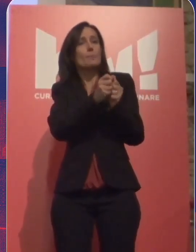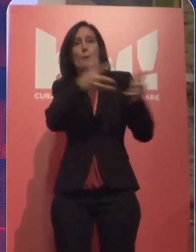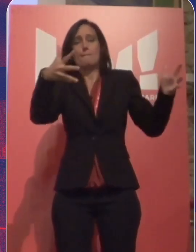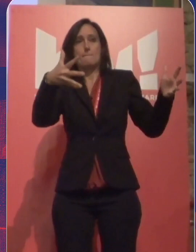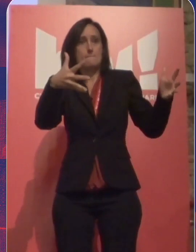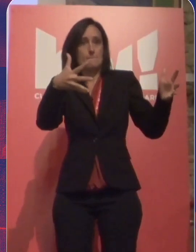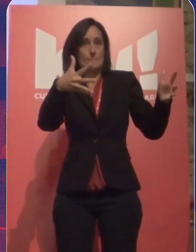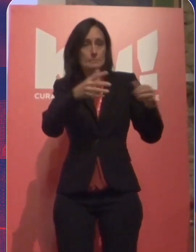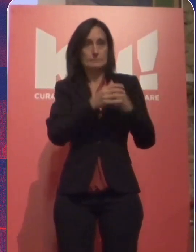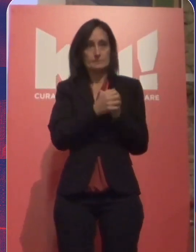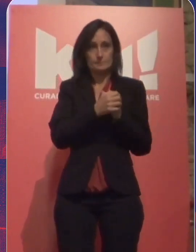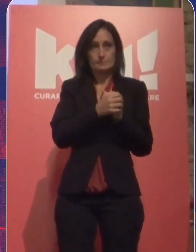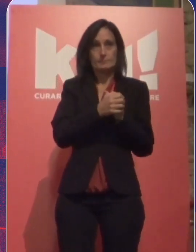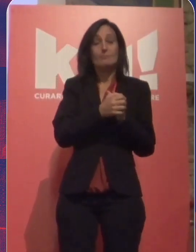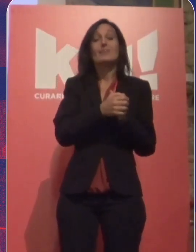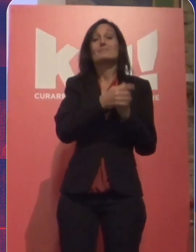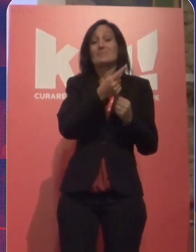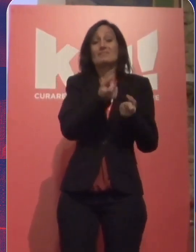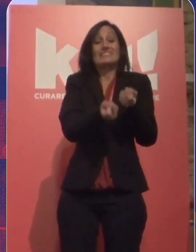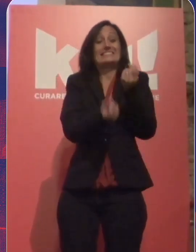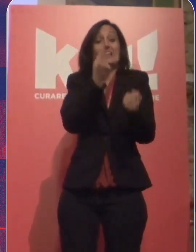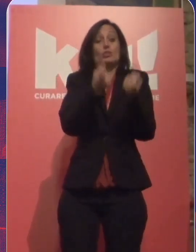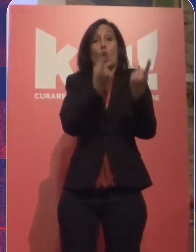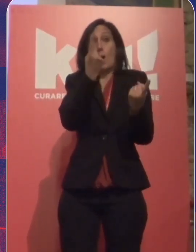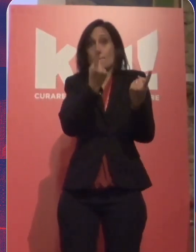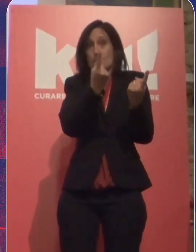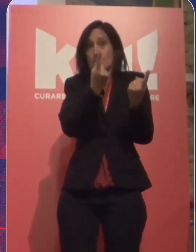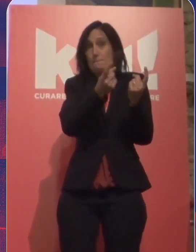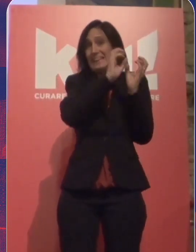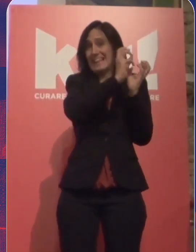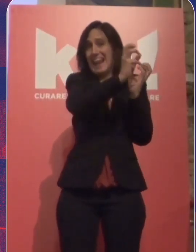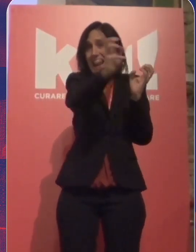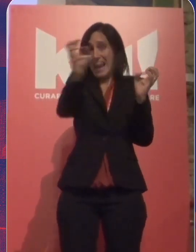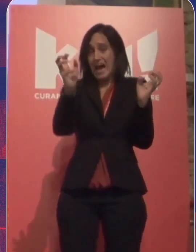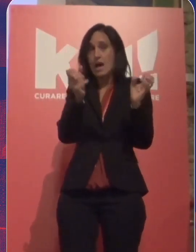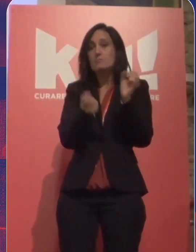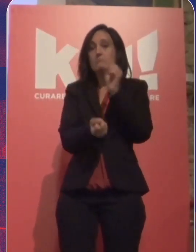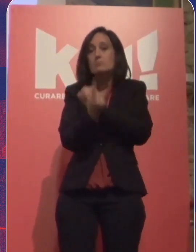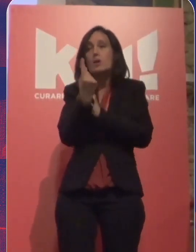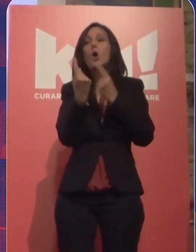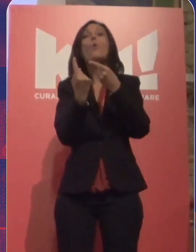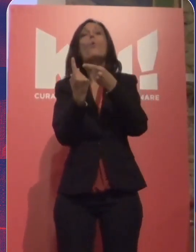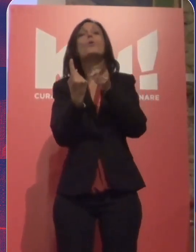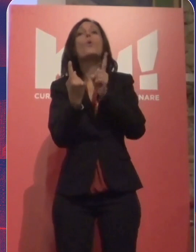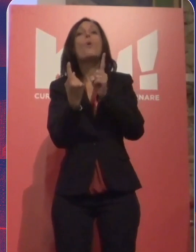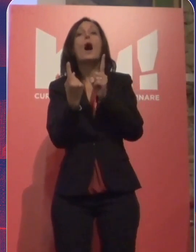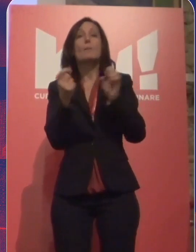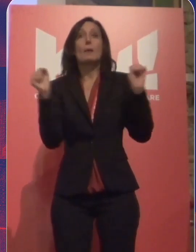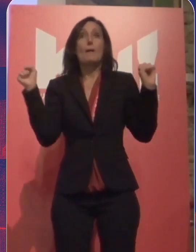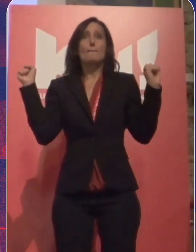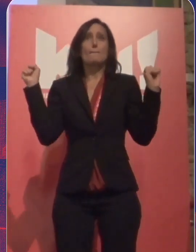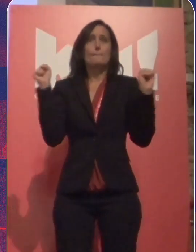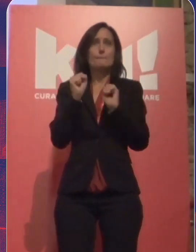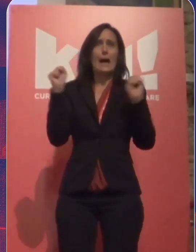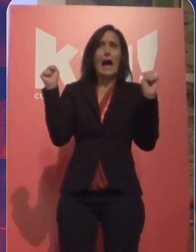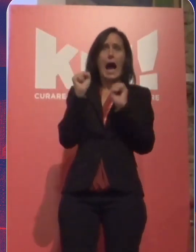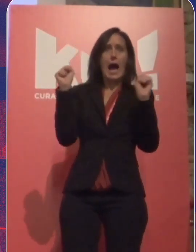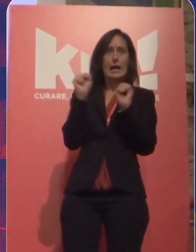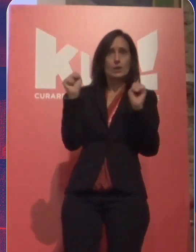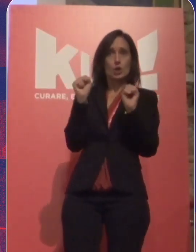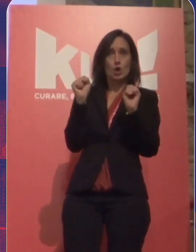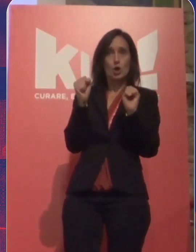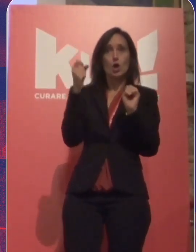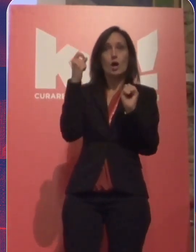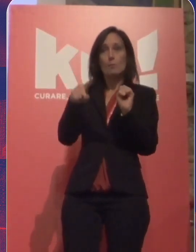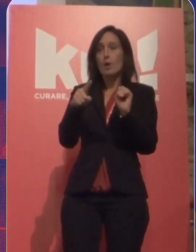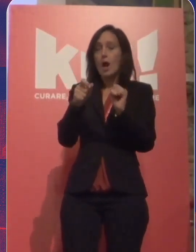panico è un altro sintomo che è cresciuto esponenzialmente no ecco qui non ho molto tempo però perché